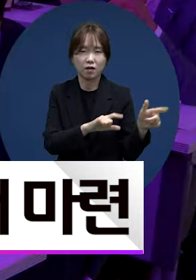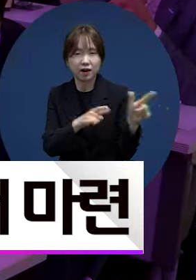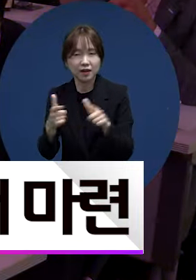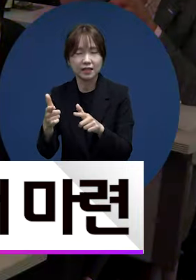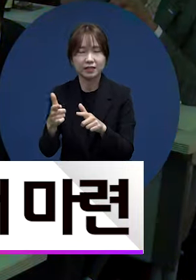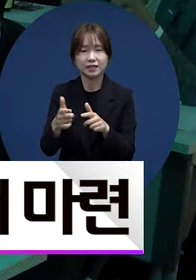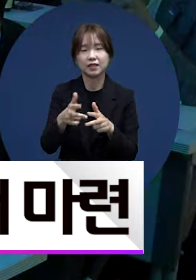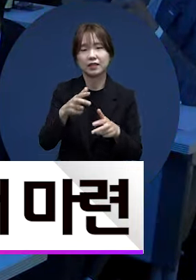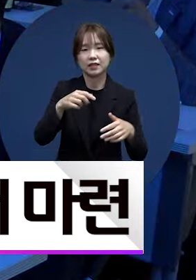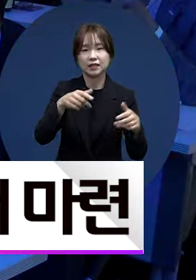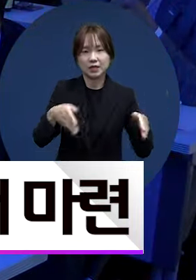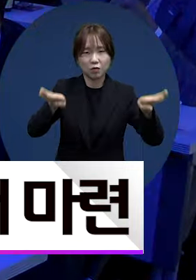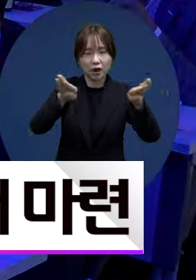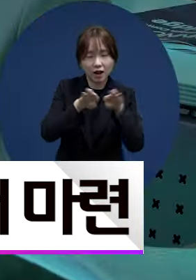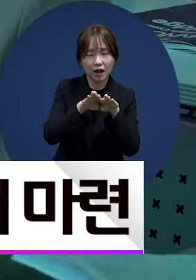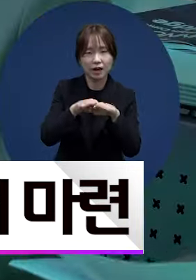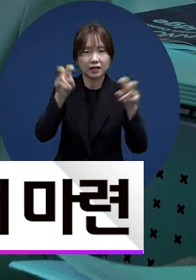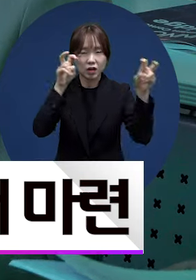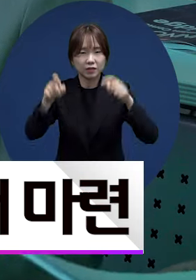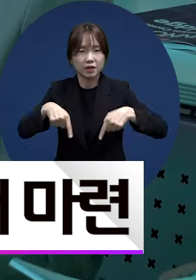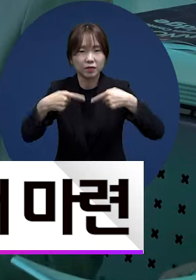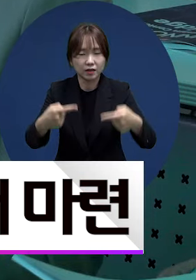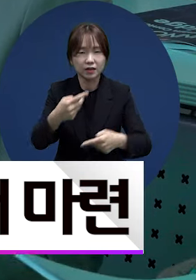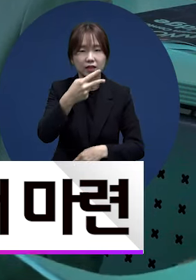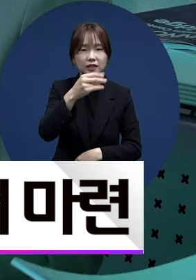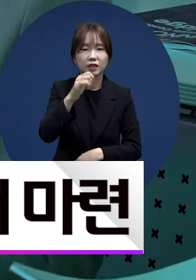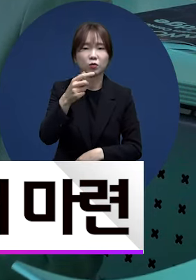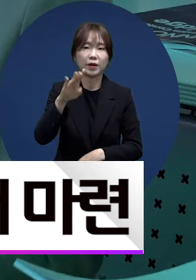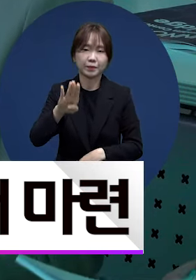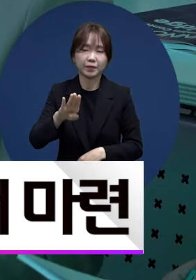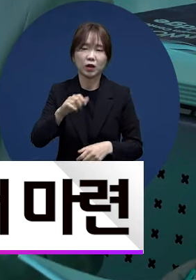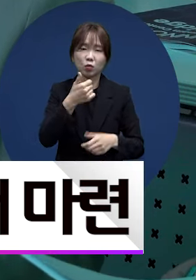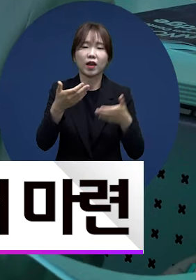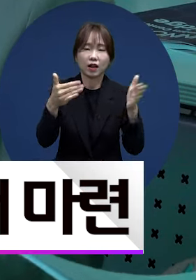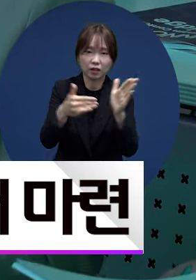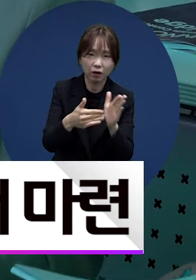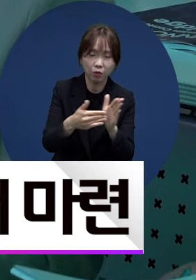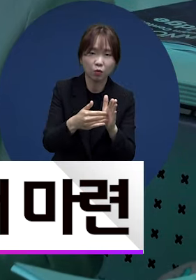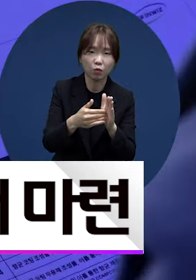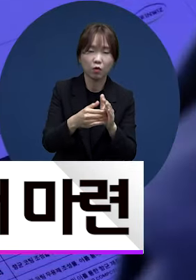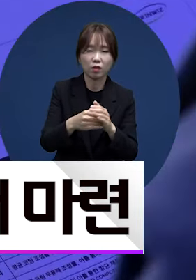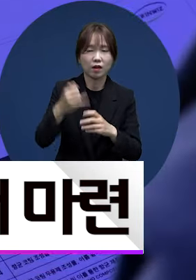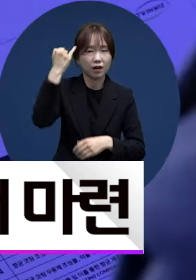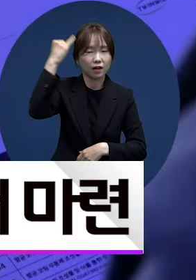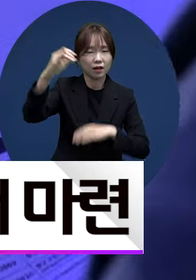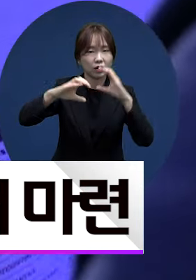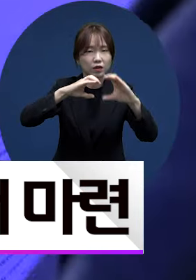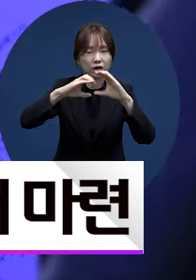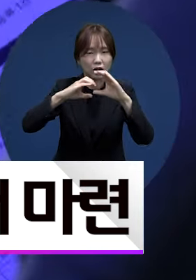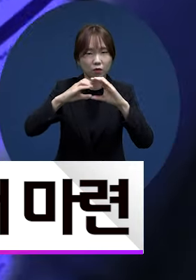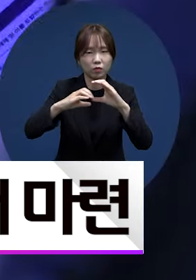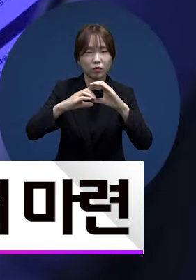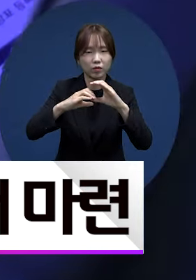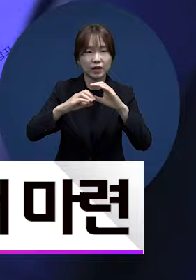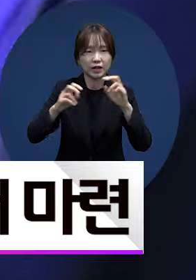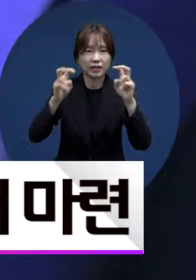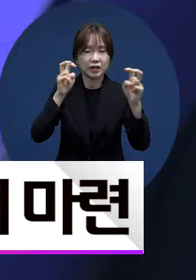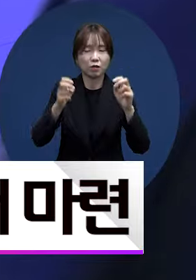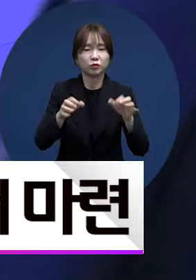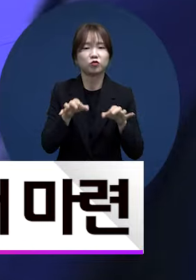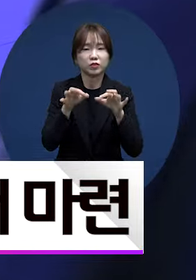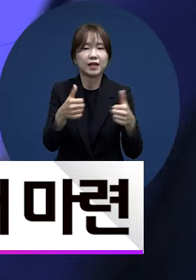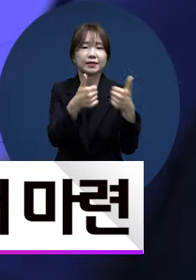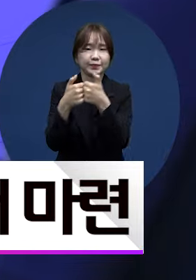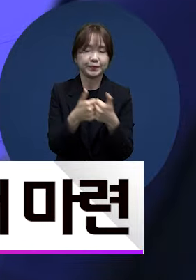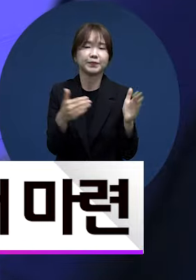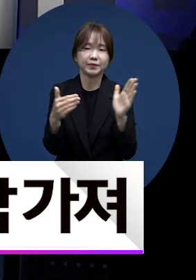또 다양한 창업기관과 중견 중소기업이 참여해 디노랩 1기팀을 소개하고 오픈 이노베이션을 통한 교류와 기업